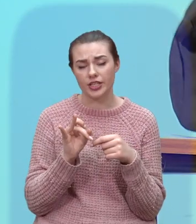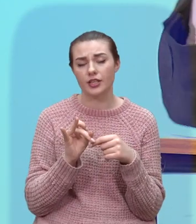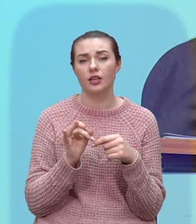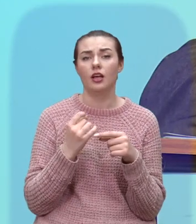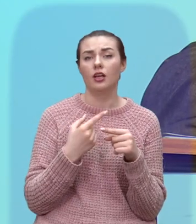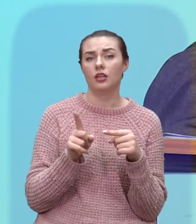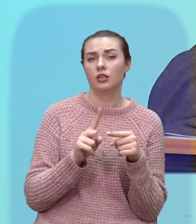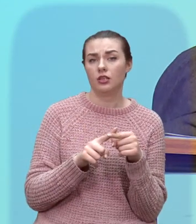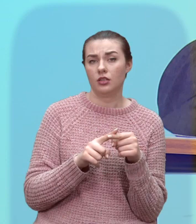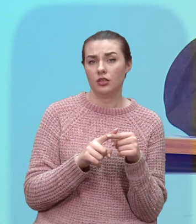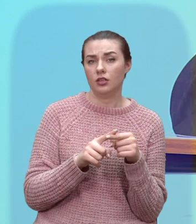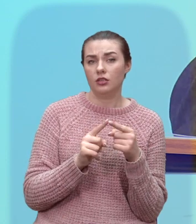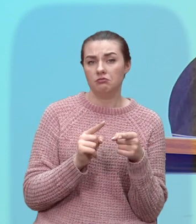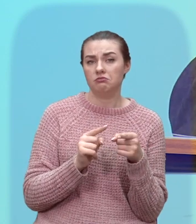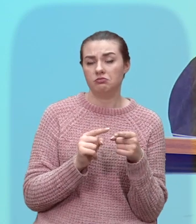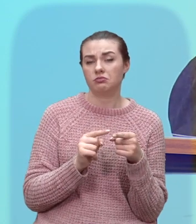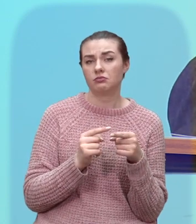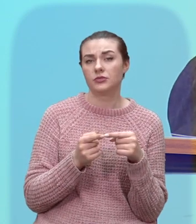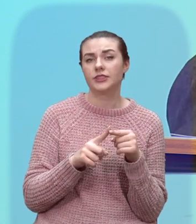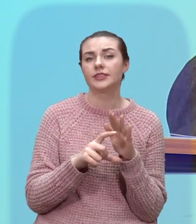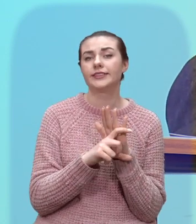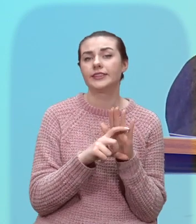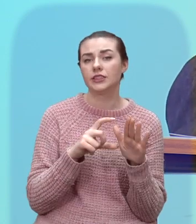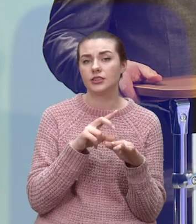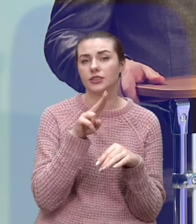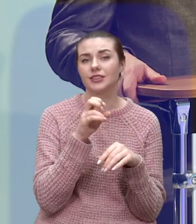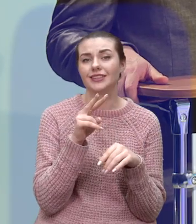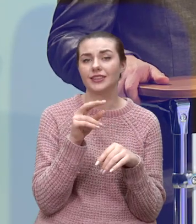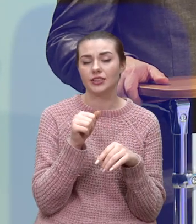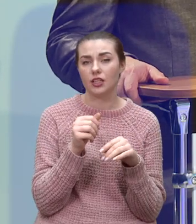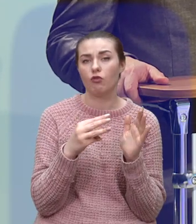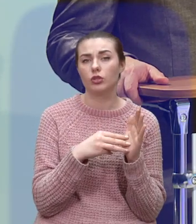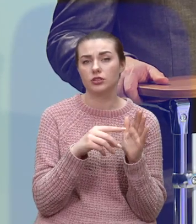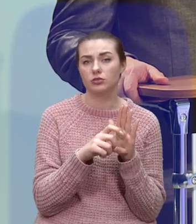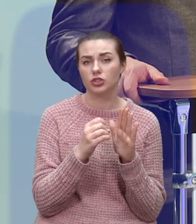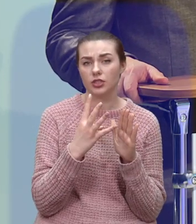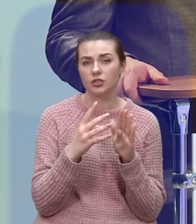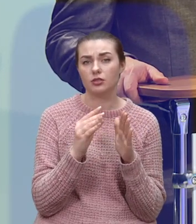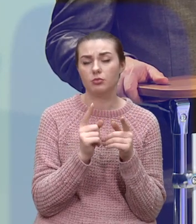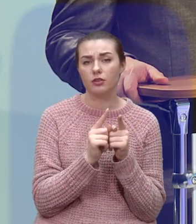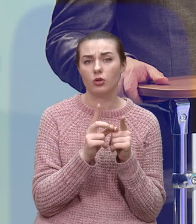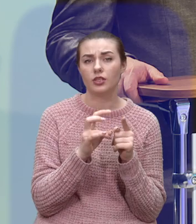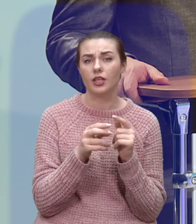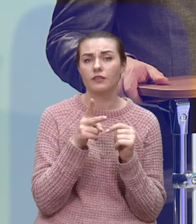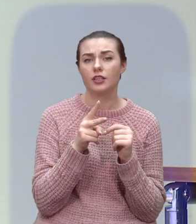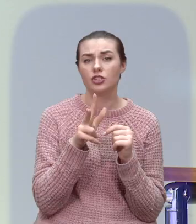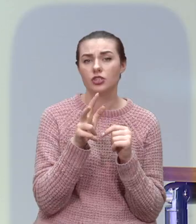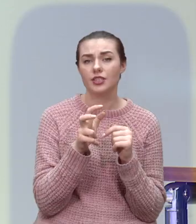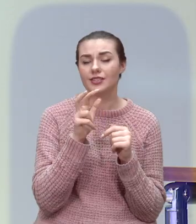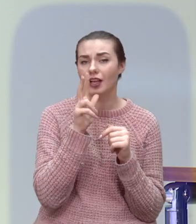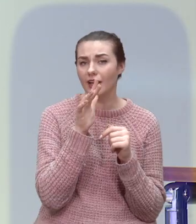который кстати говоря я напомню он именно этот текст данила 814 перевел на 2300